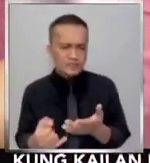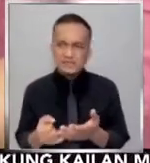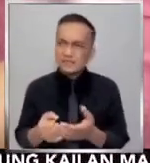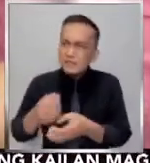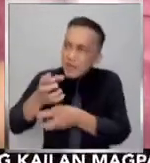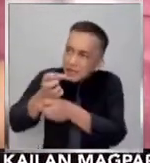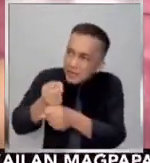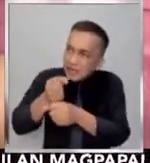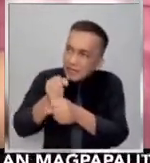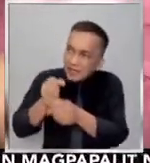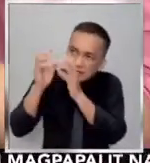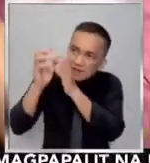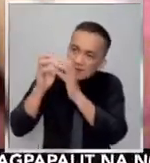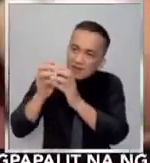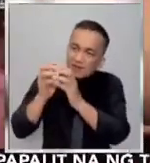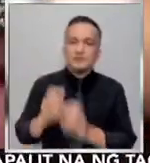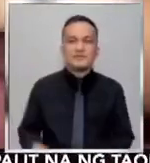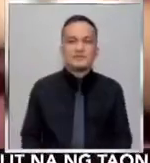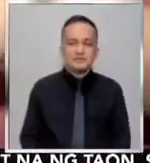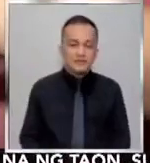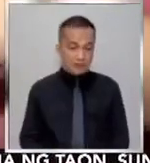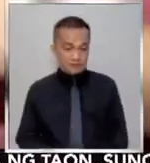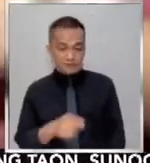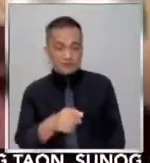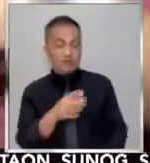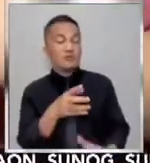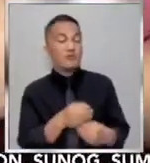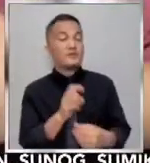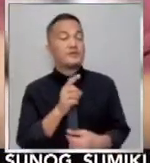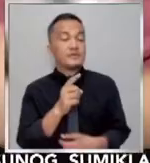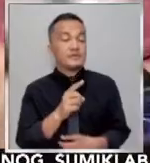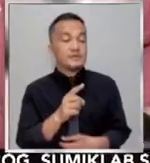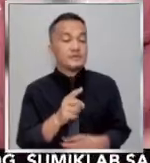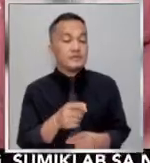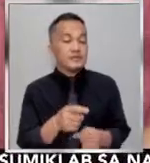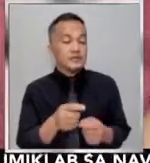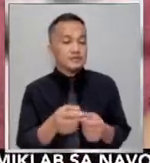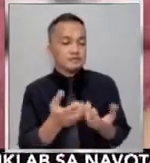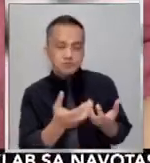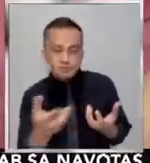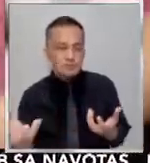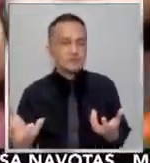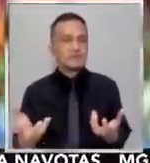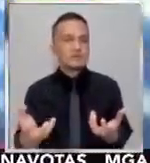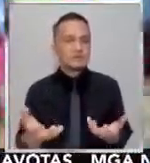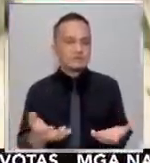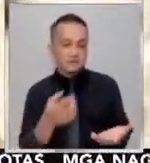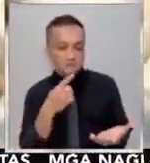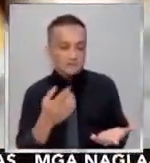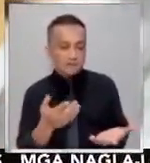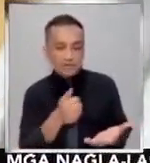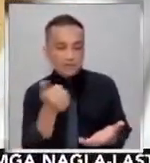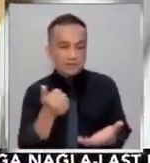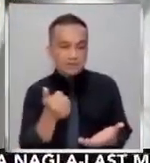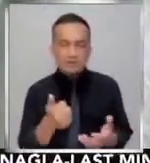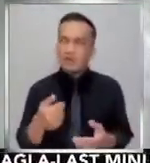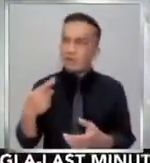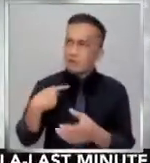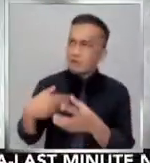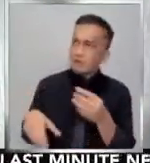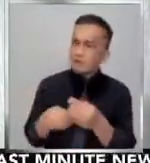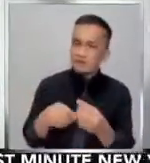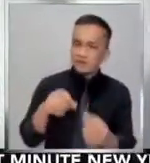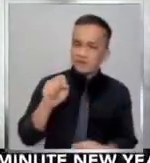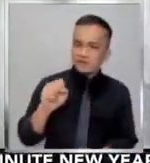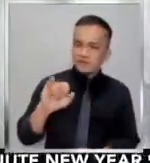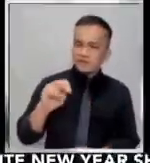Gata po. Gatang niyog. Bukod doon, ano pang kumbaga main dish natin? Ulam? Ano po? Meron po akong nilutong sinigang. Yan pa lang po,